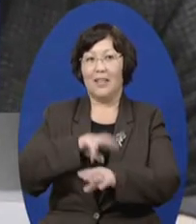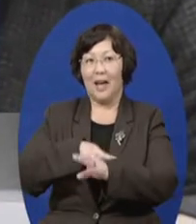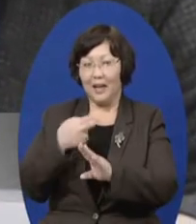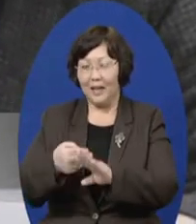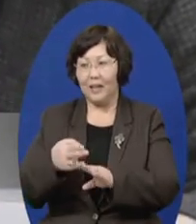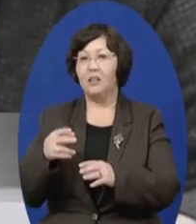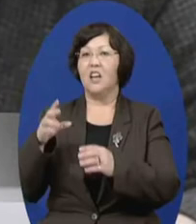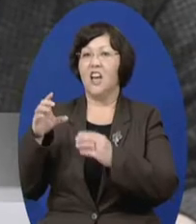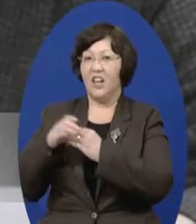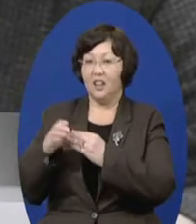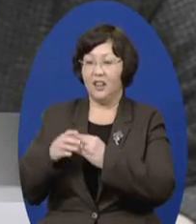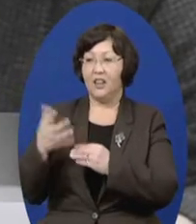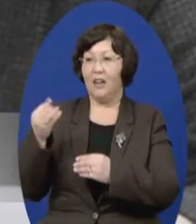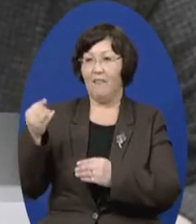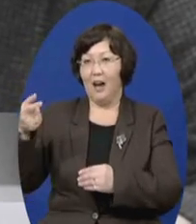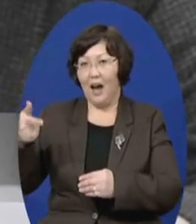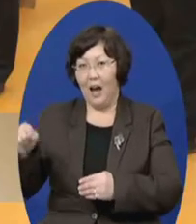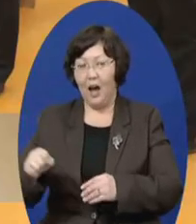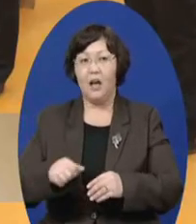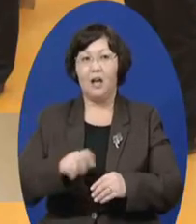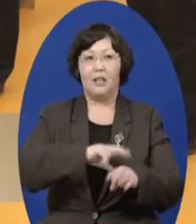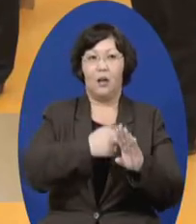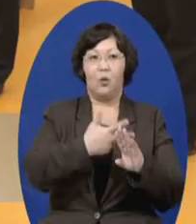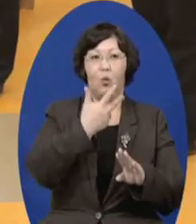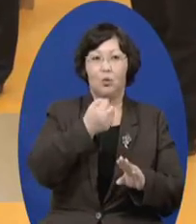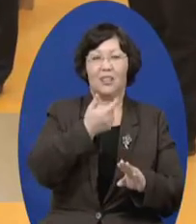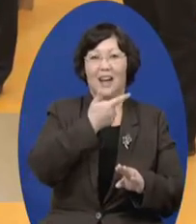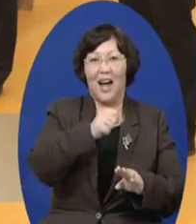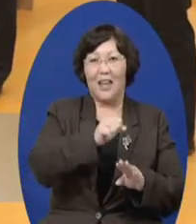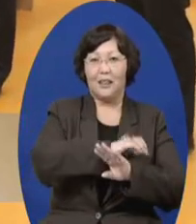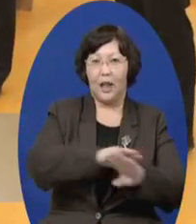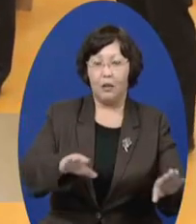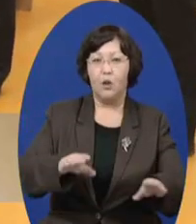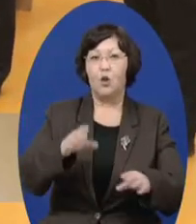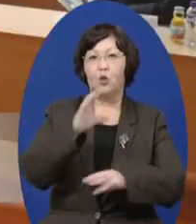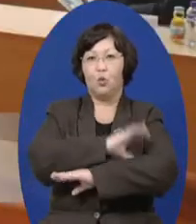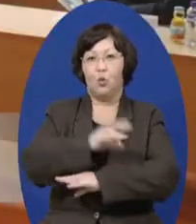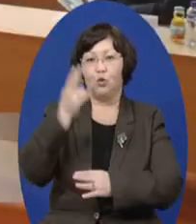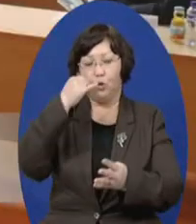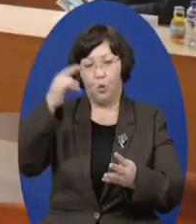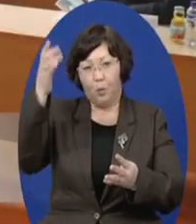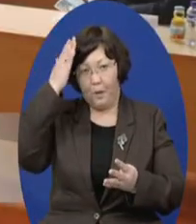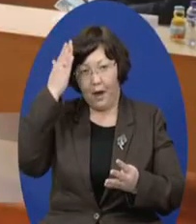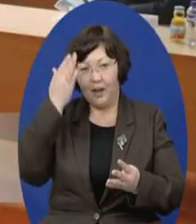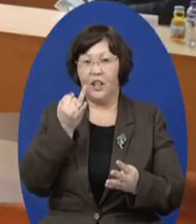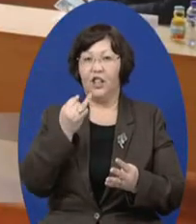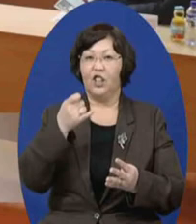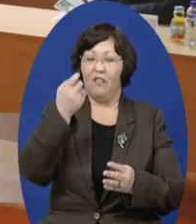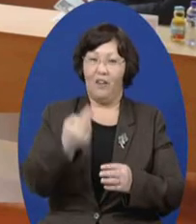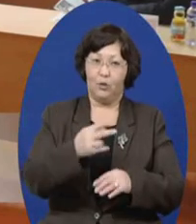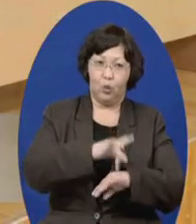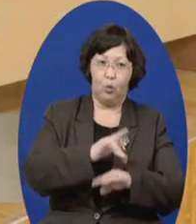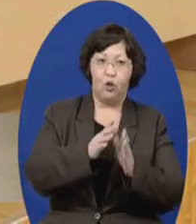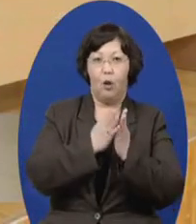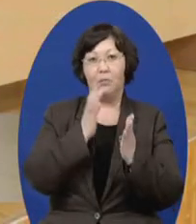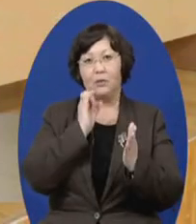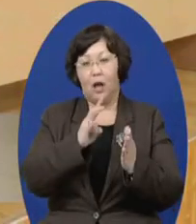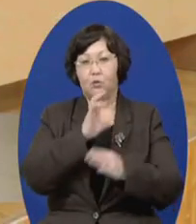газарт их сургуулийн цогцлбар барихаар тооцоолж байна. Энэ цогцлбар сургуулийн дотор байр, инновацийн төв, номын сан болон